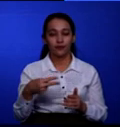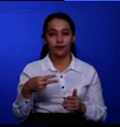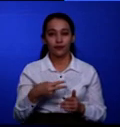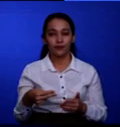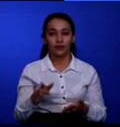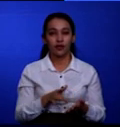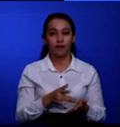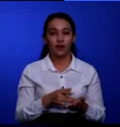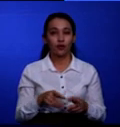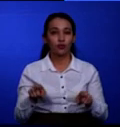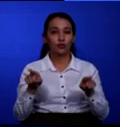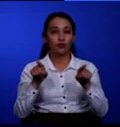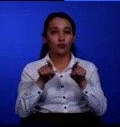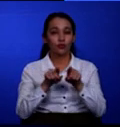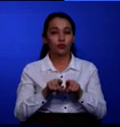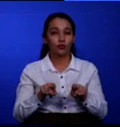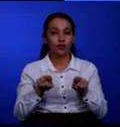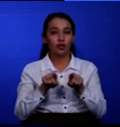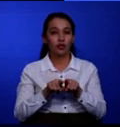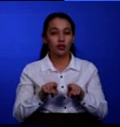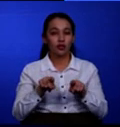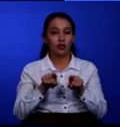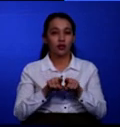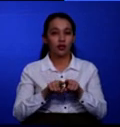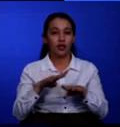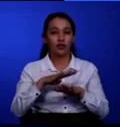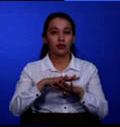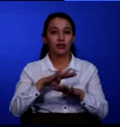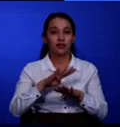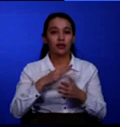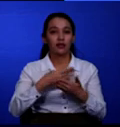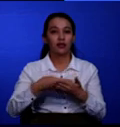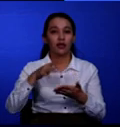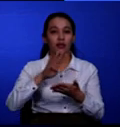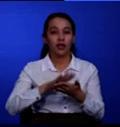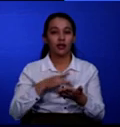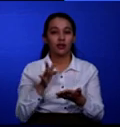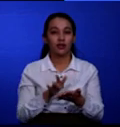shuncha qaytaraman, shuncha katagi daftar tarqatdi.